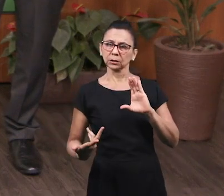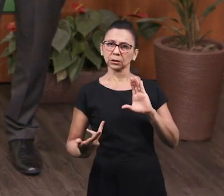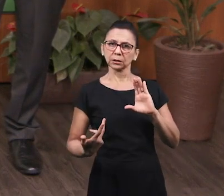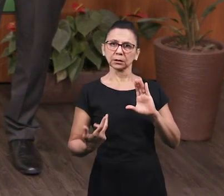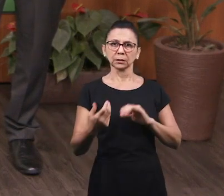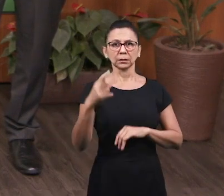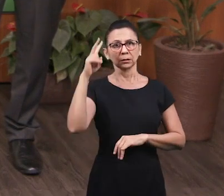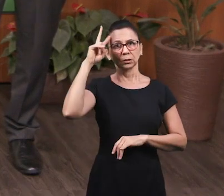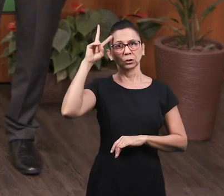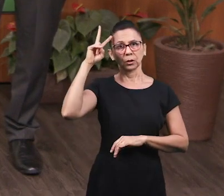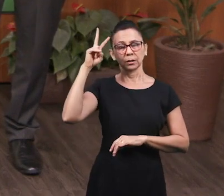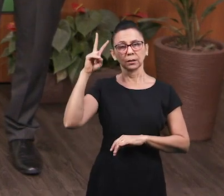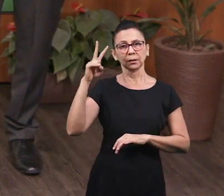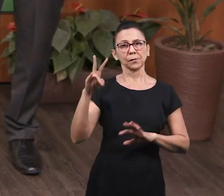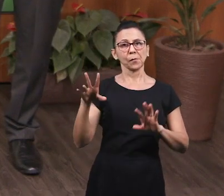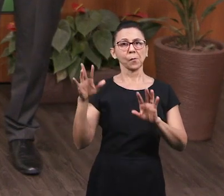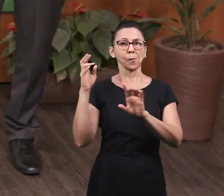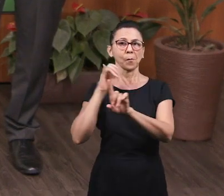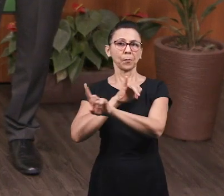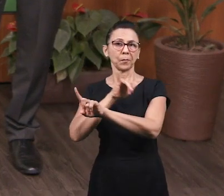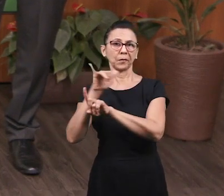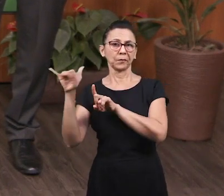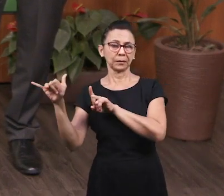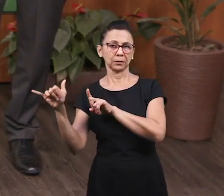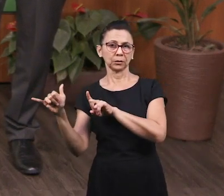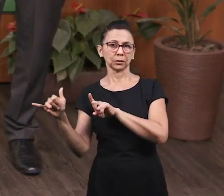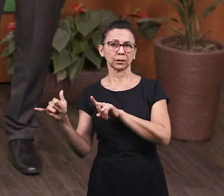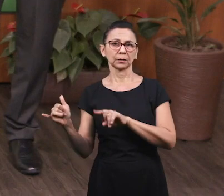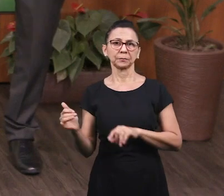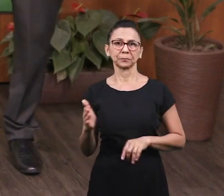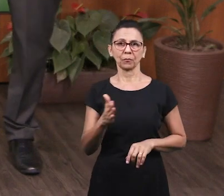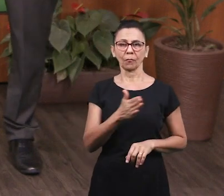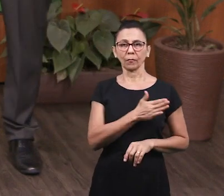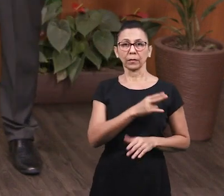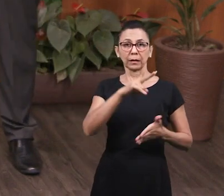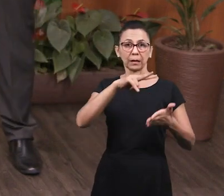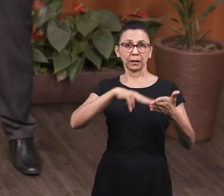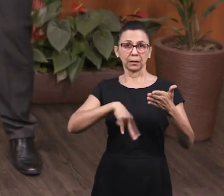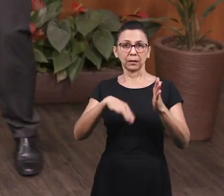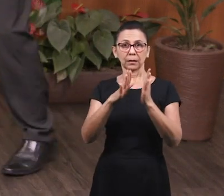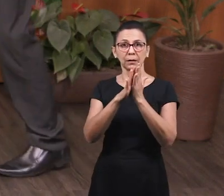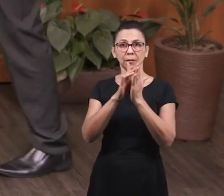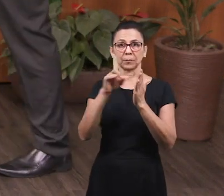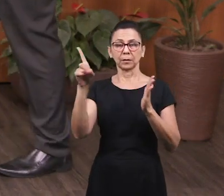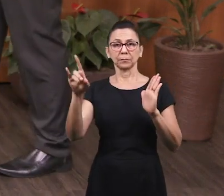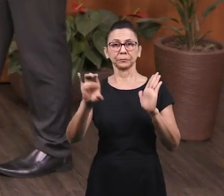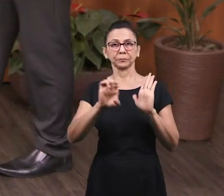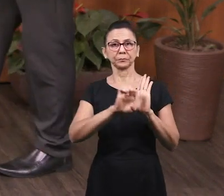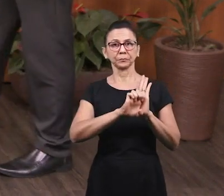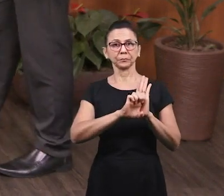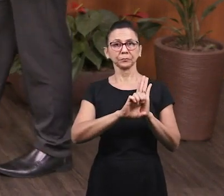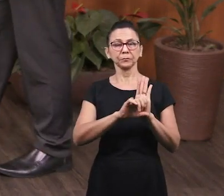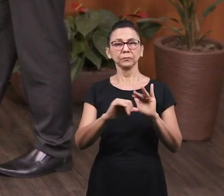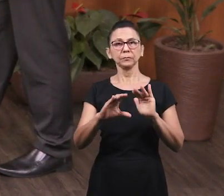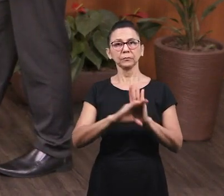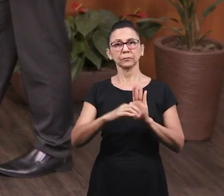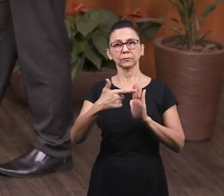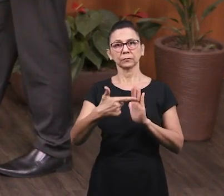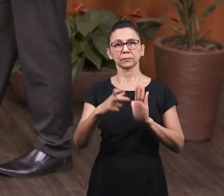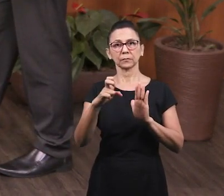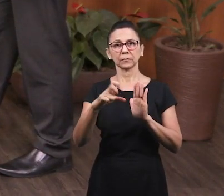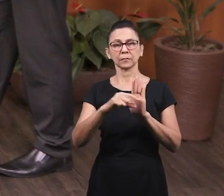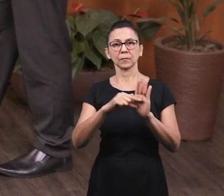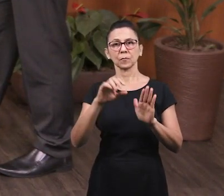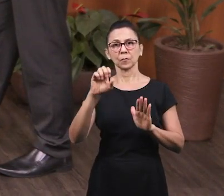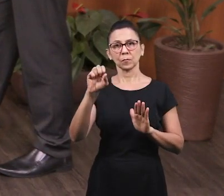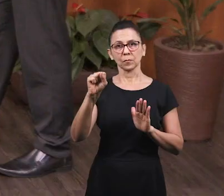et prophétiques. Et nous allons commencer en lisant la parole de Dieu en Exode 25, 8